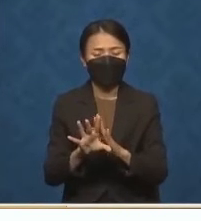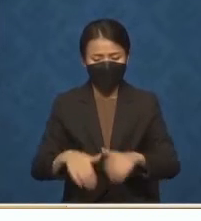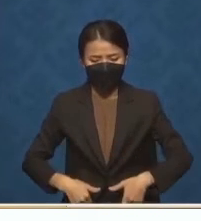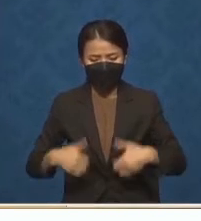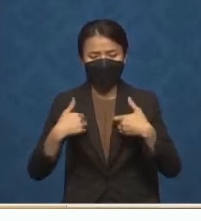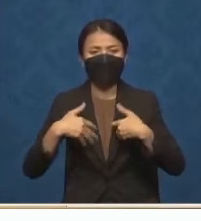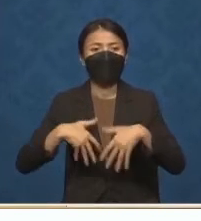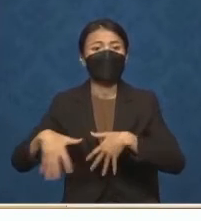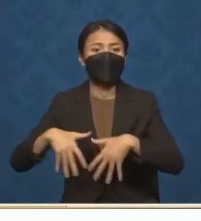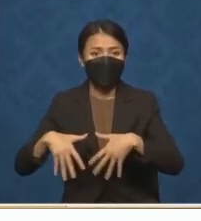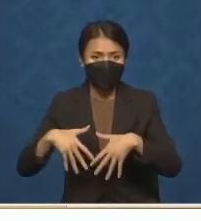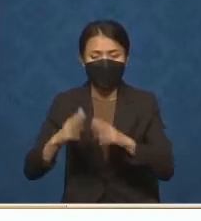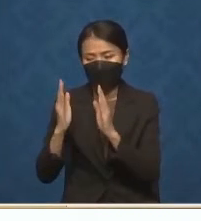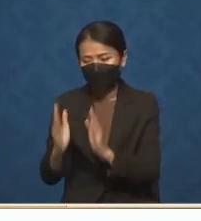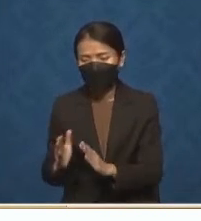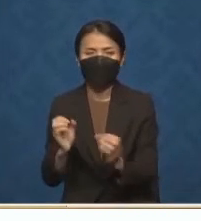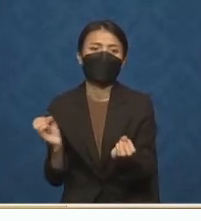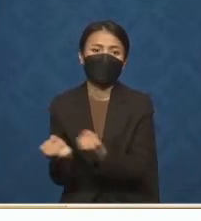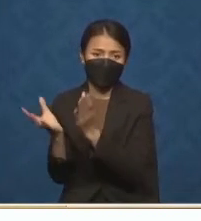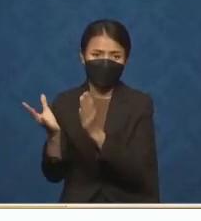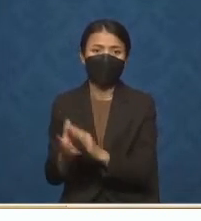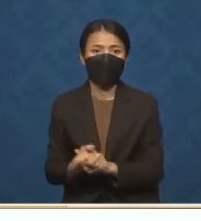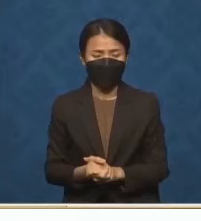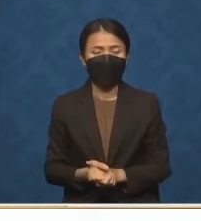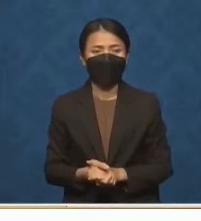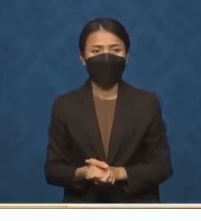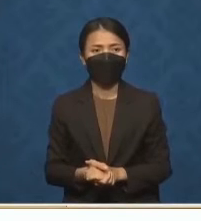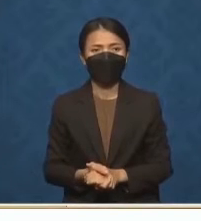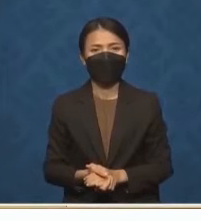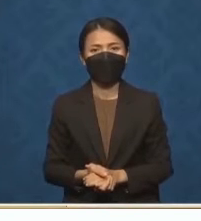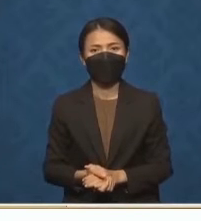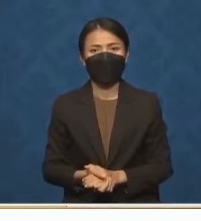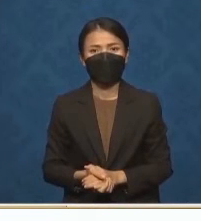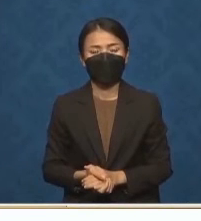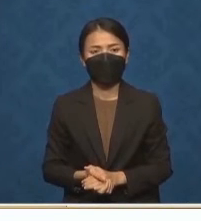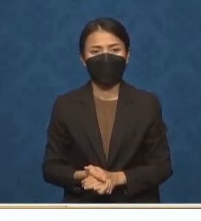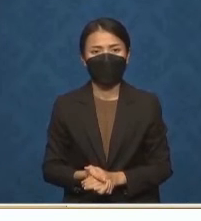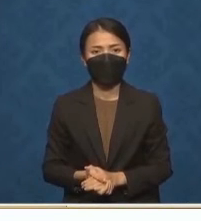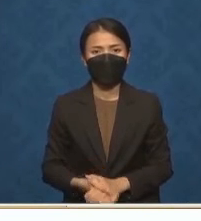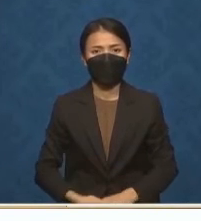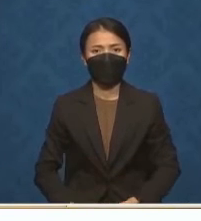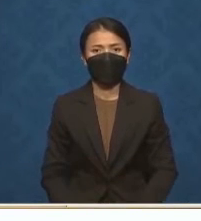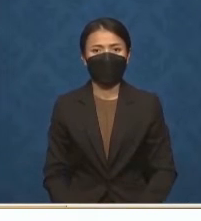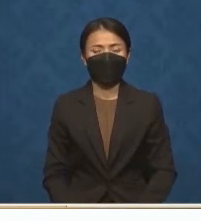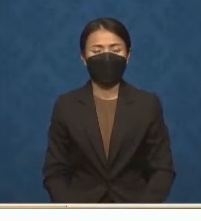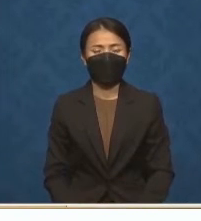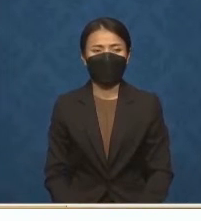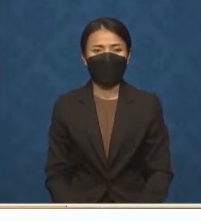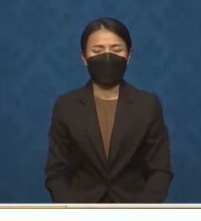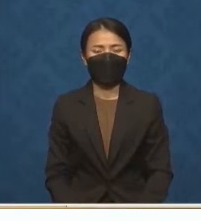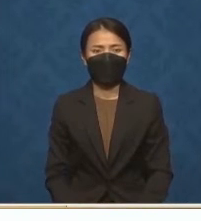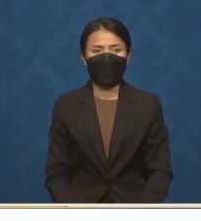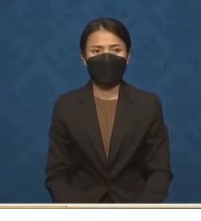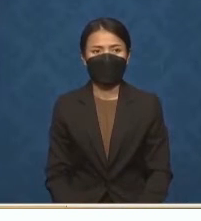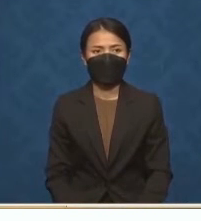ชุ Hanukkในประเด็เรื่องกศึกษาเรื่องนี้กคื